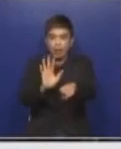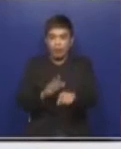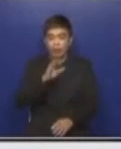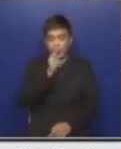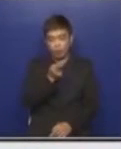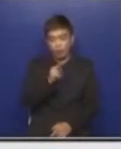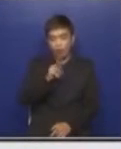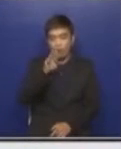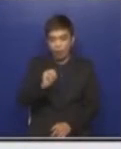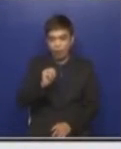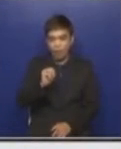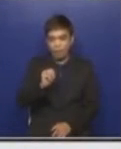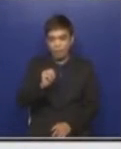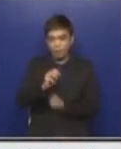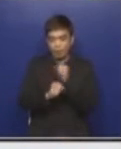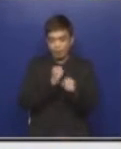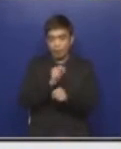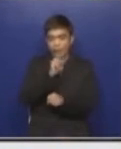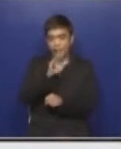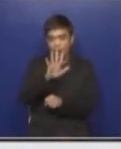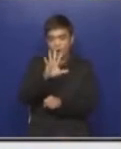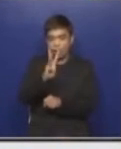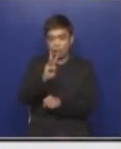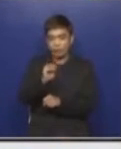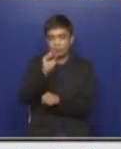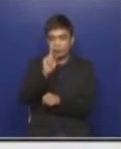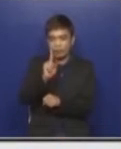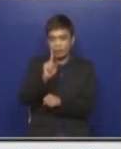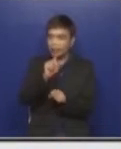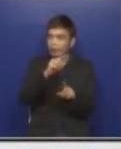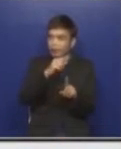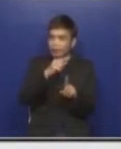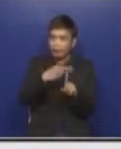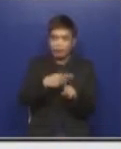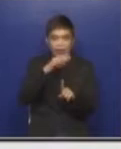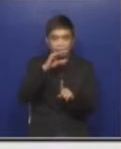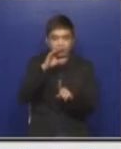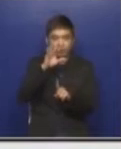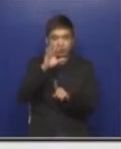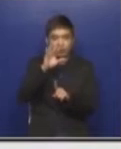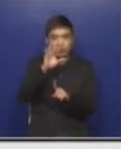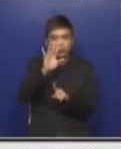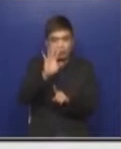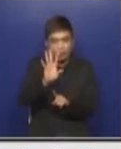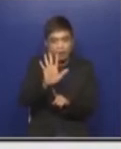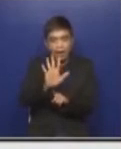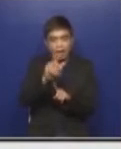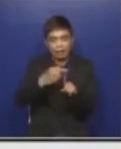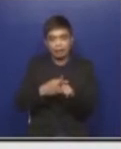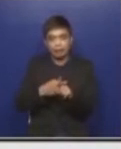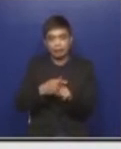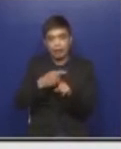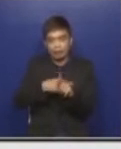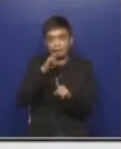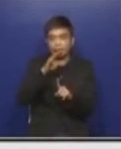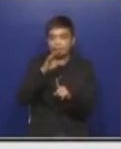ออกเมื่อปี61ฮะเมื่อวันที่27มิถุนายน61มาดูเรื่องขบวนที่4แต่ขณะนี้ไม่ก้าวหน้า